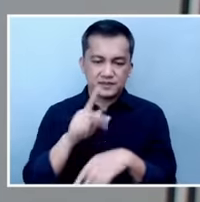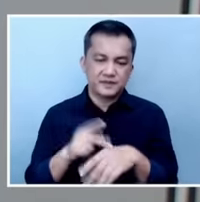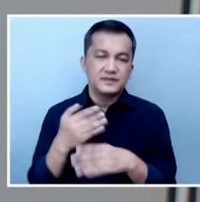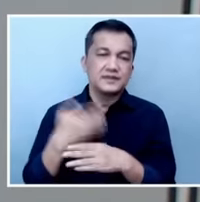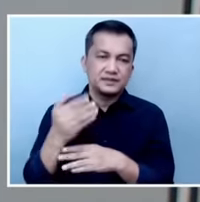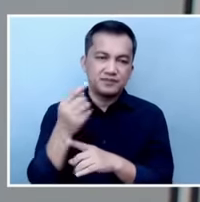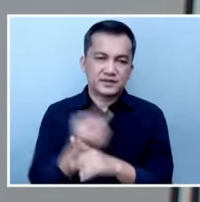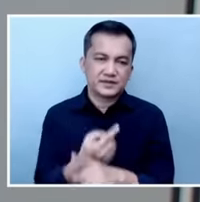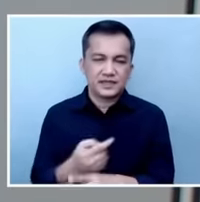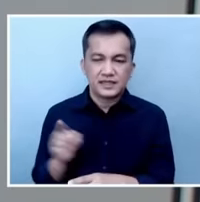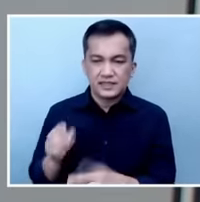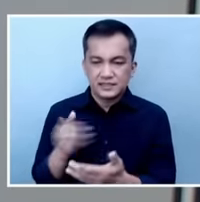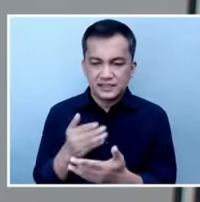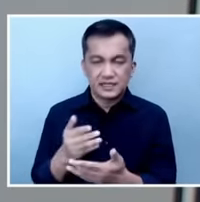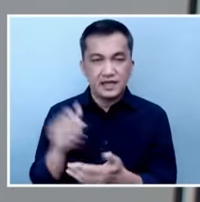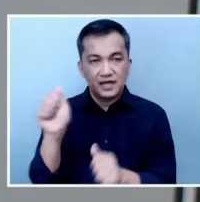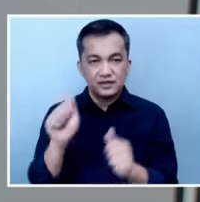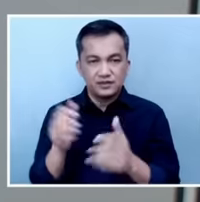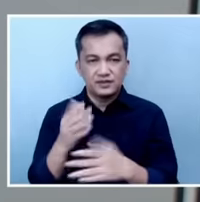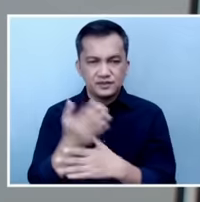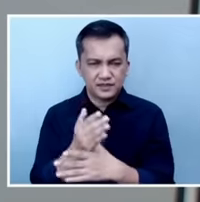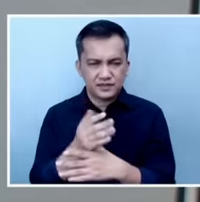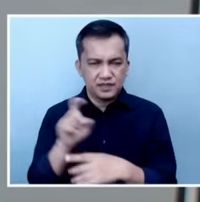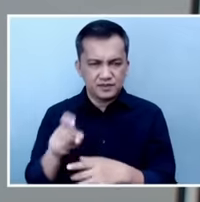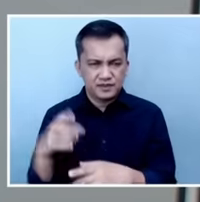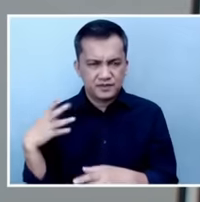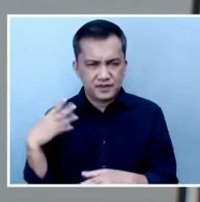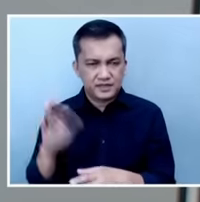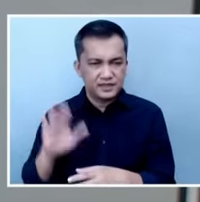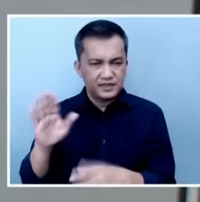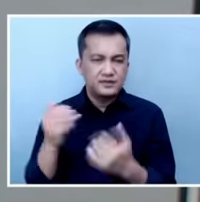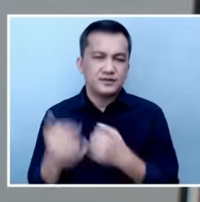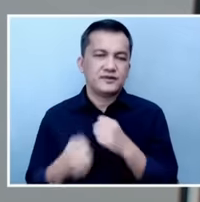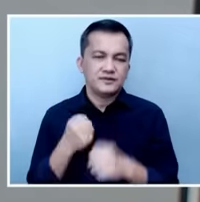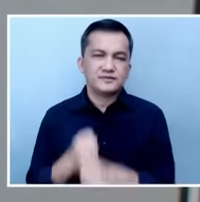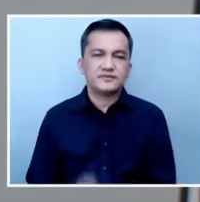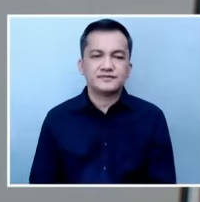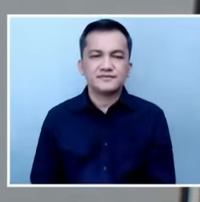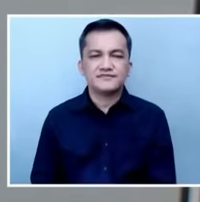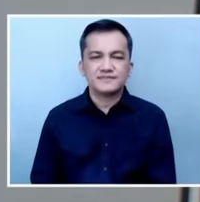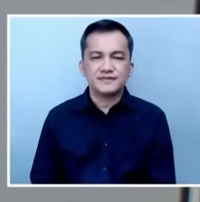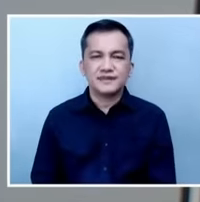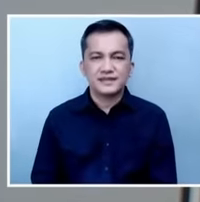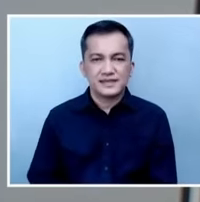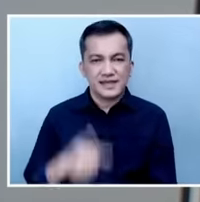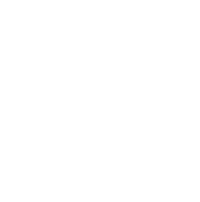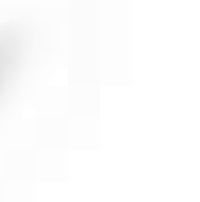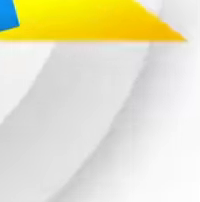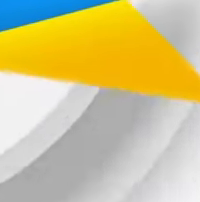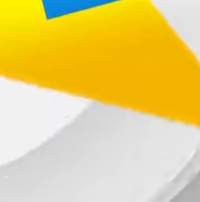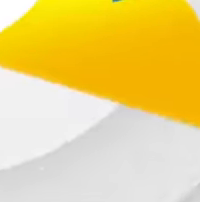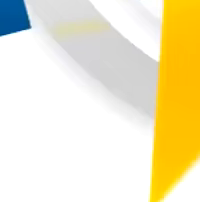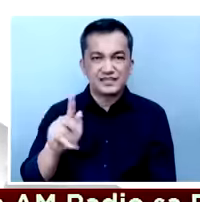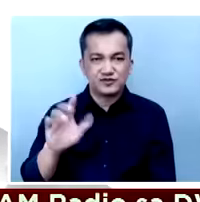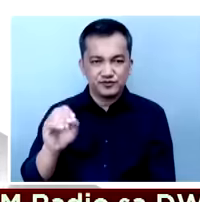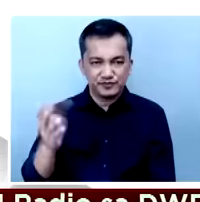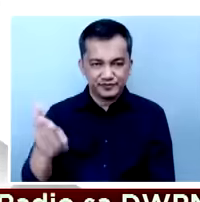Ibinahagi rin ng singer-actor ang mga dapat abangan sa kanyang ngayong taon. Nagpapatrol, Ana Cerezo.